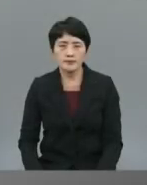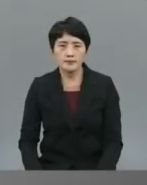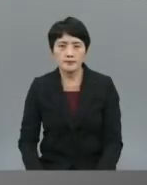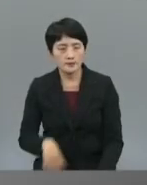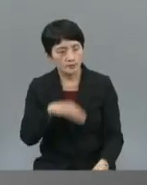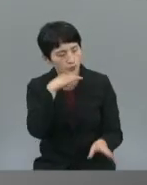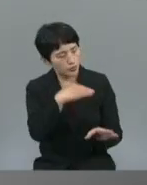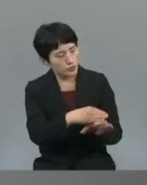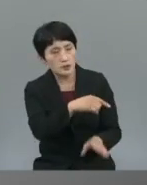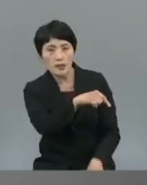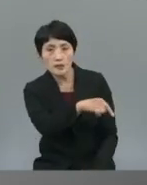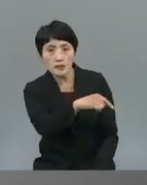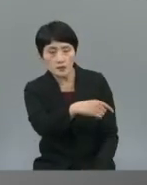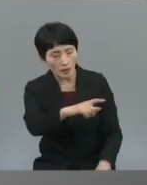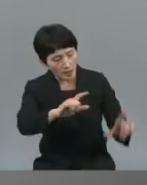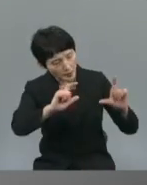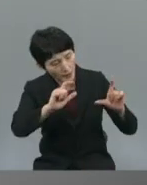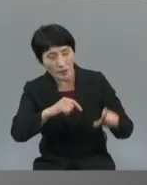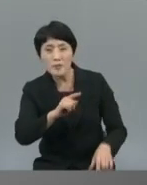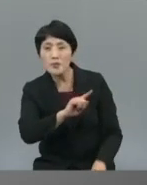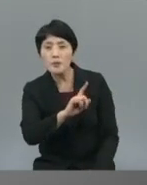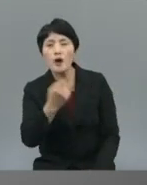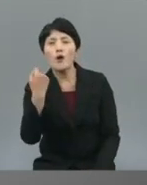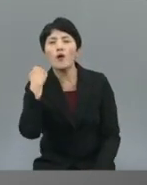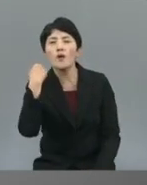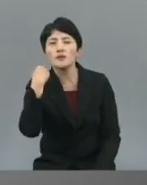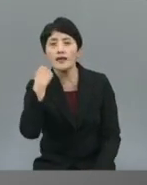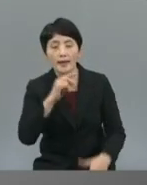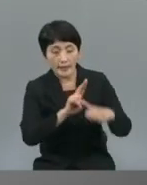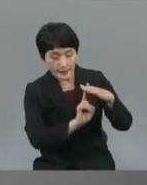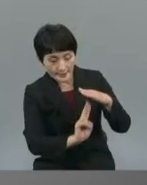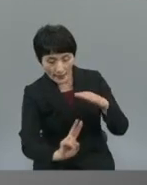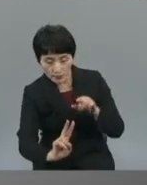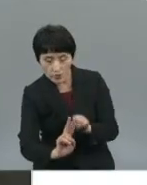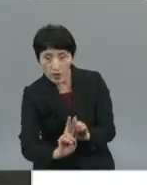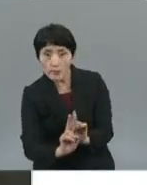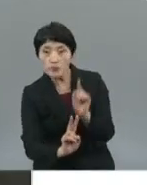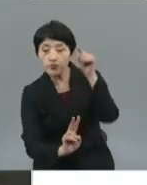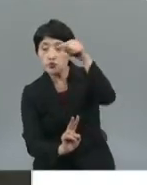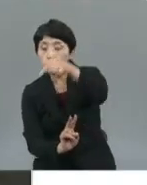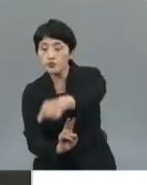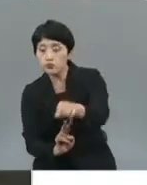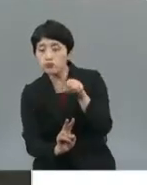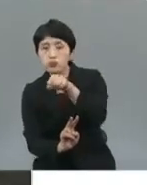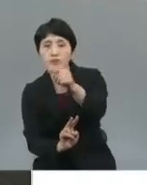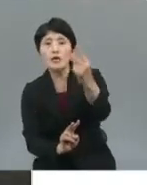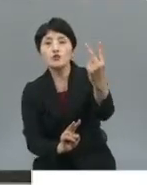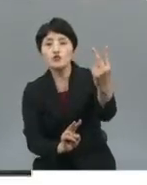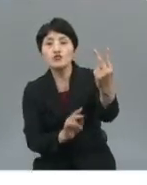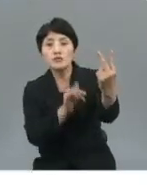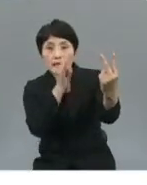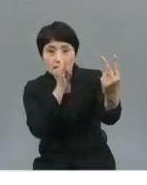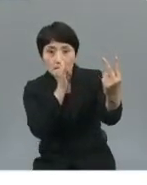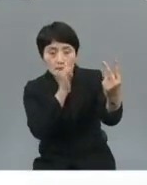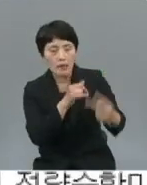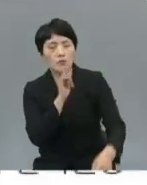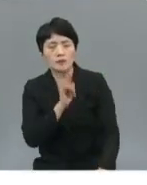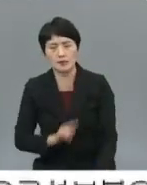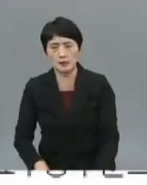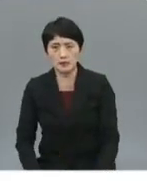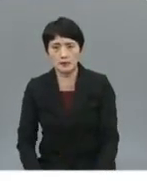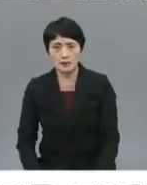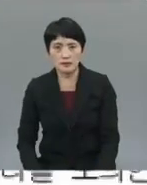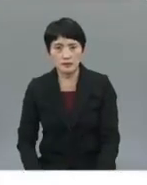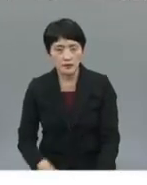発刊が12日に潜水艦から巡航ミサイル2発を発射したことについて北韓